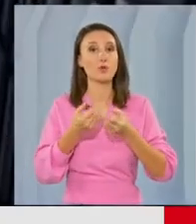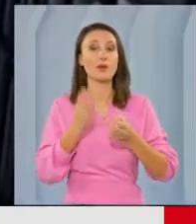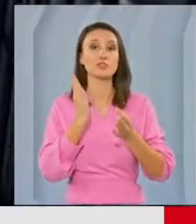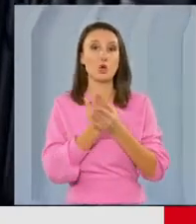dosare